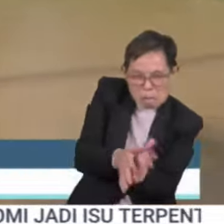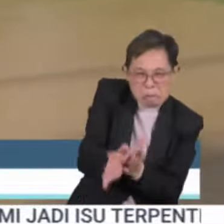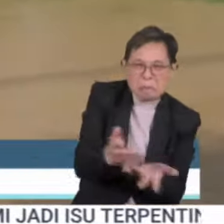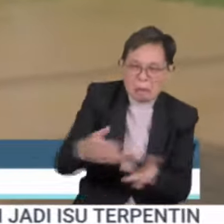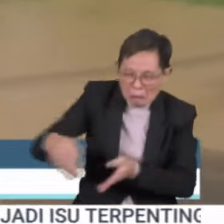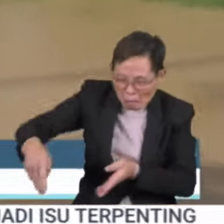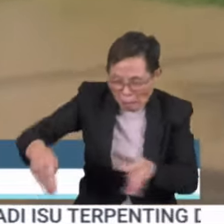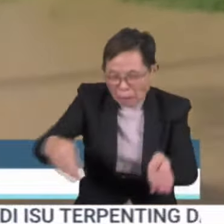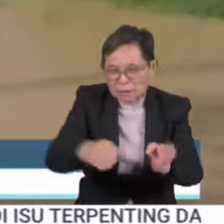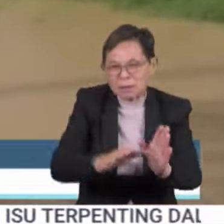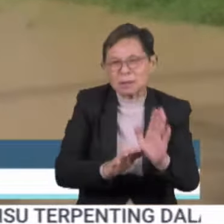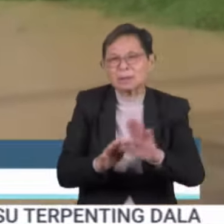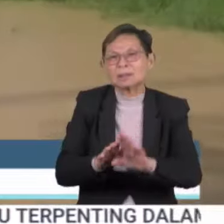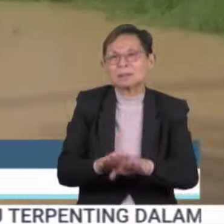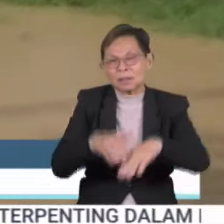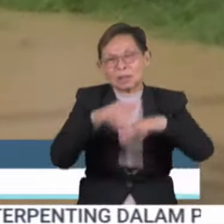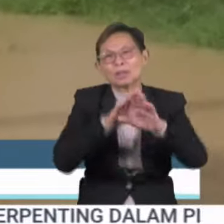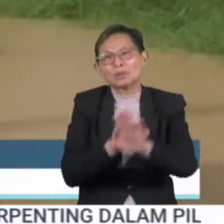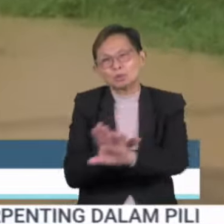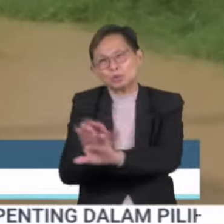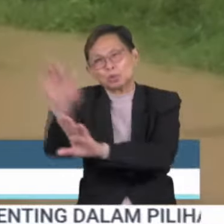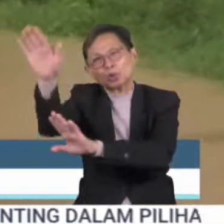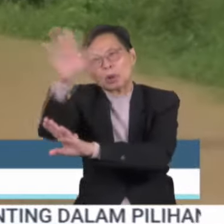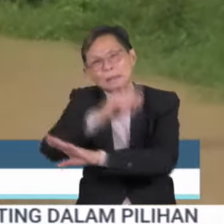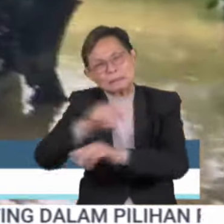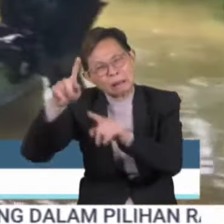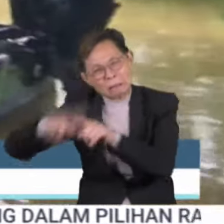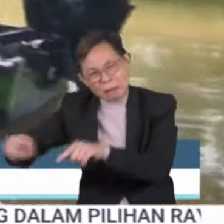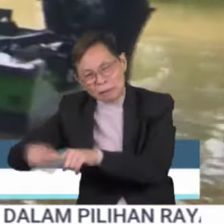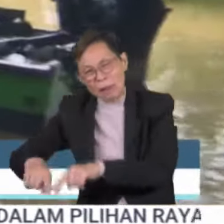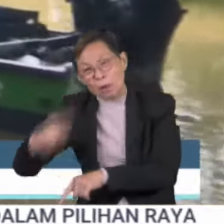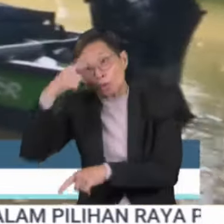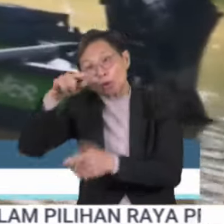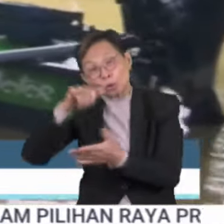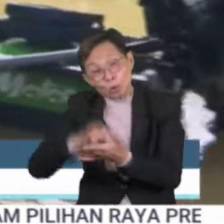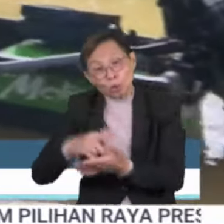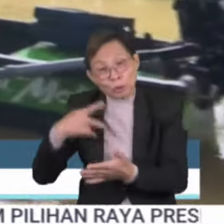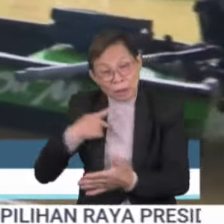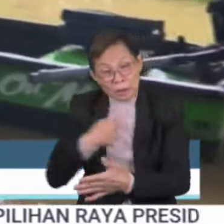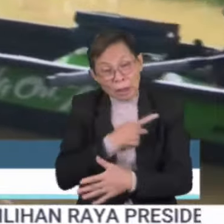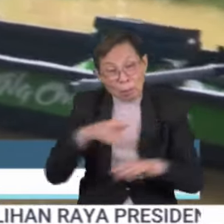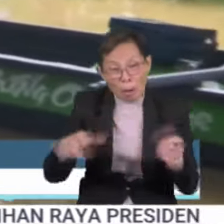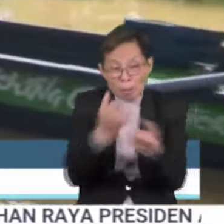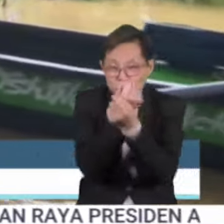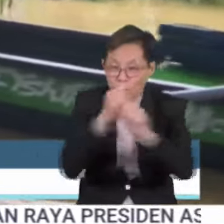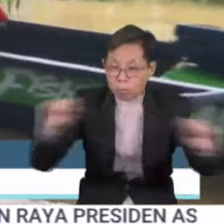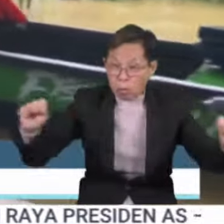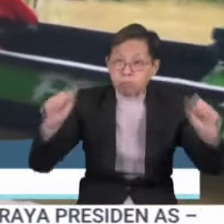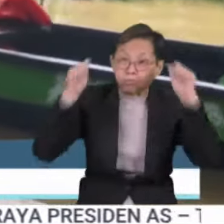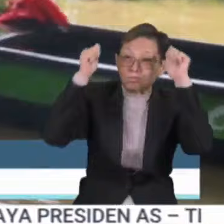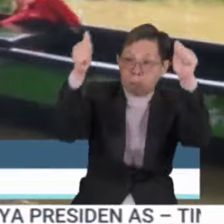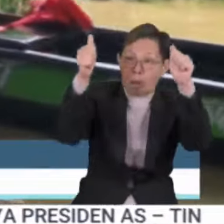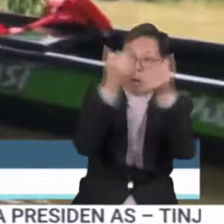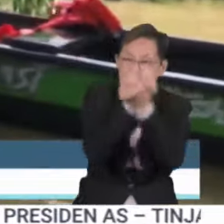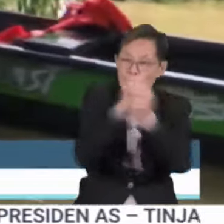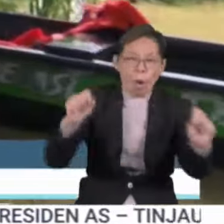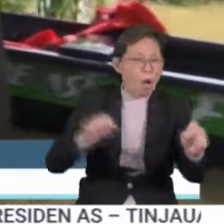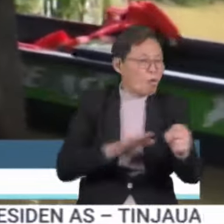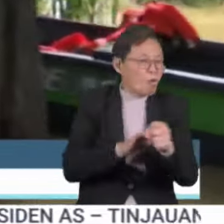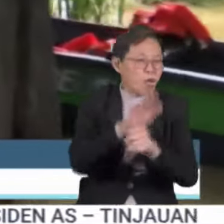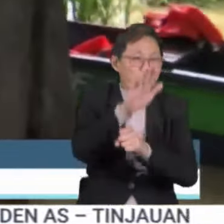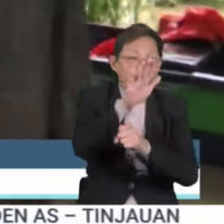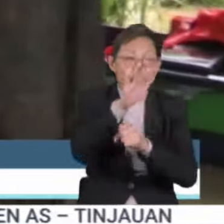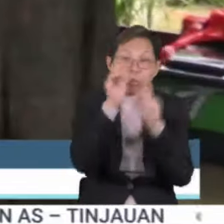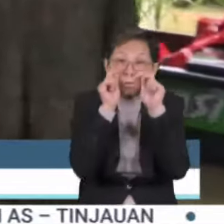parit, jurang sebagainya. So untuk itu, kita akan telah mengambil satu tahap kesiapsiagaan yang tinggi, full alert, supaya